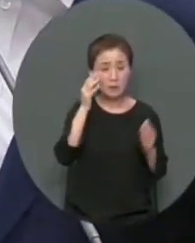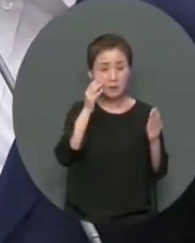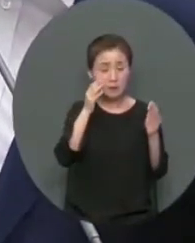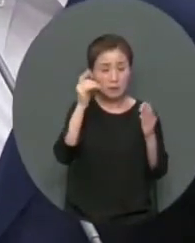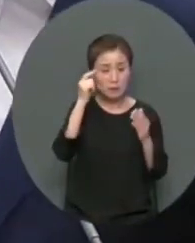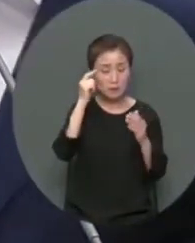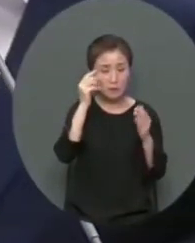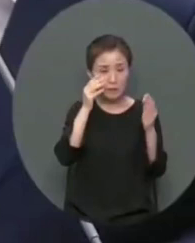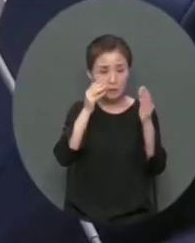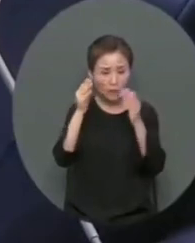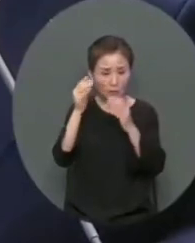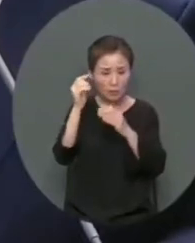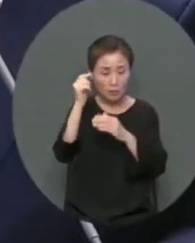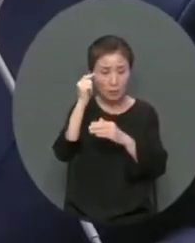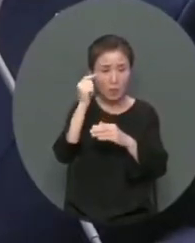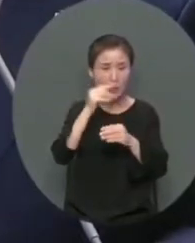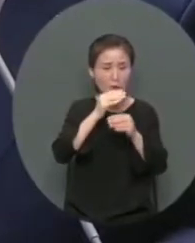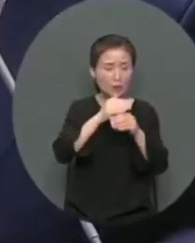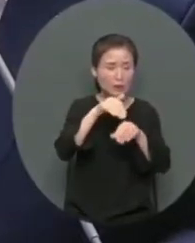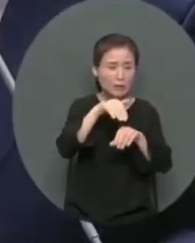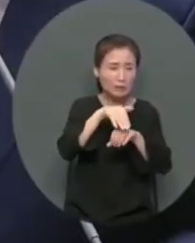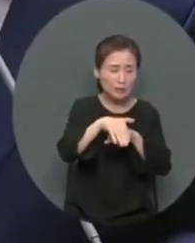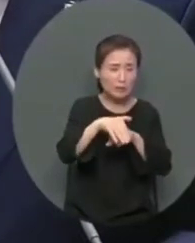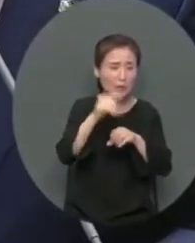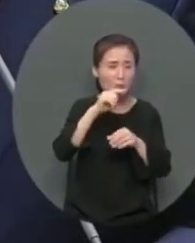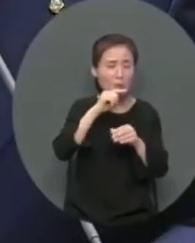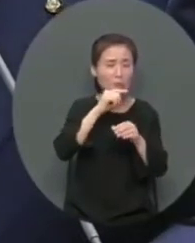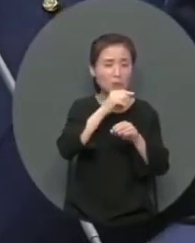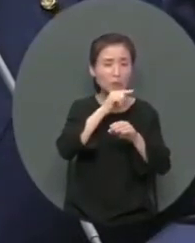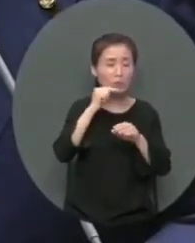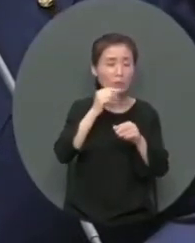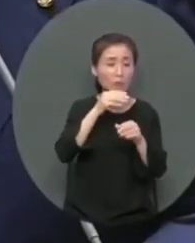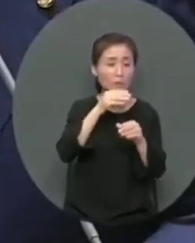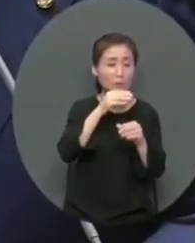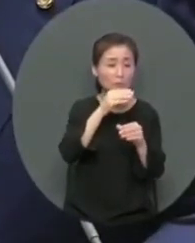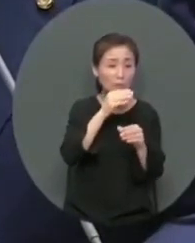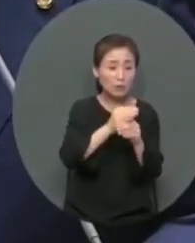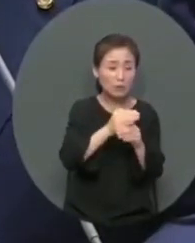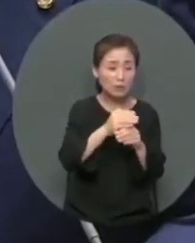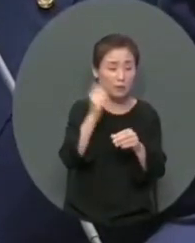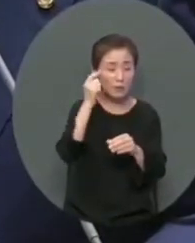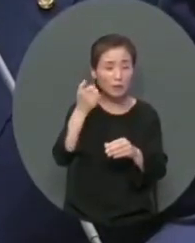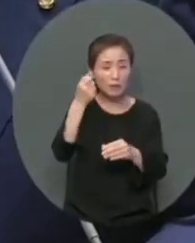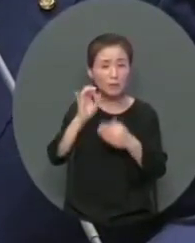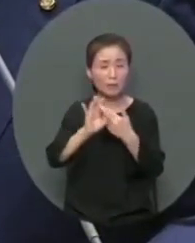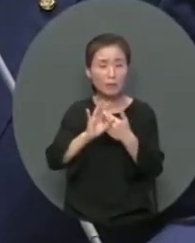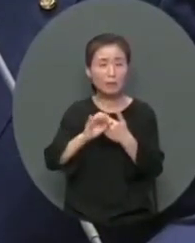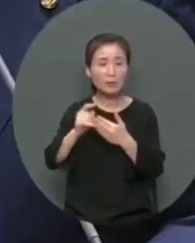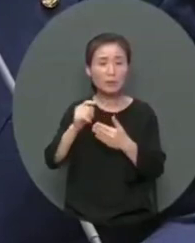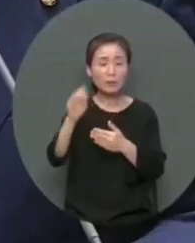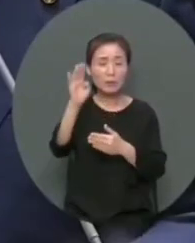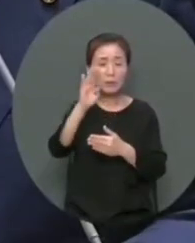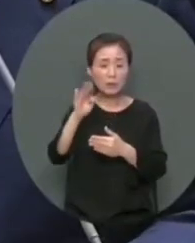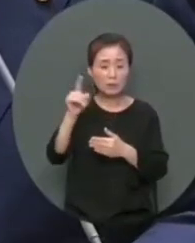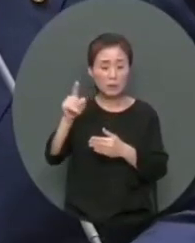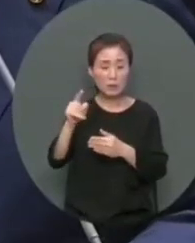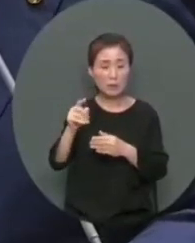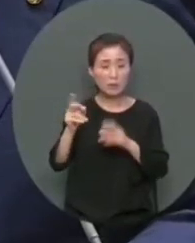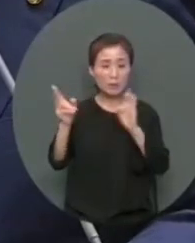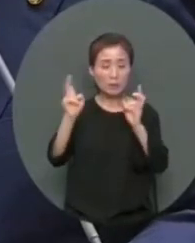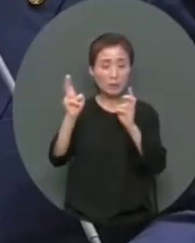투자하고 있는 2,800개 기업 총리께서 철수시켜야 되는 거 아닙니까? 그렇다고 해서 우리가 호지명